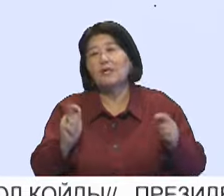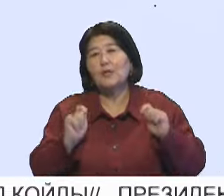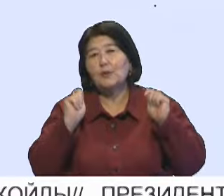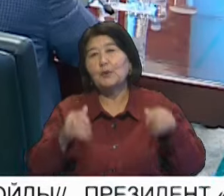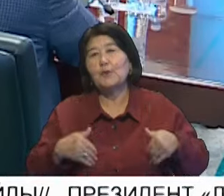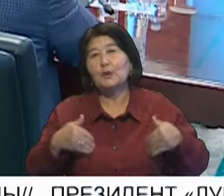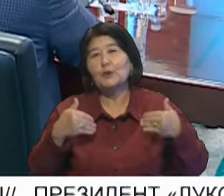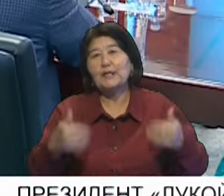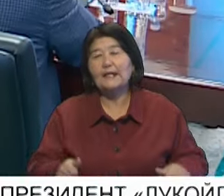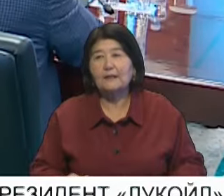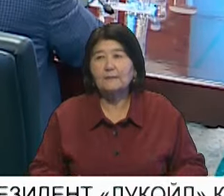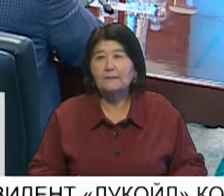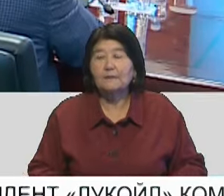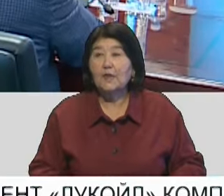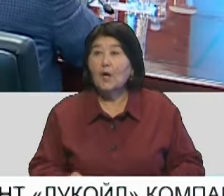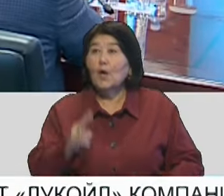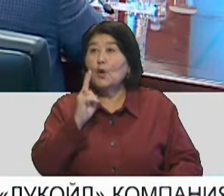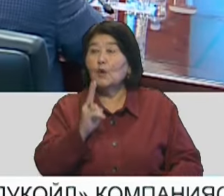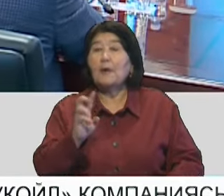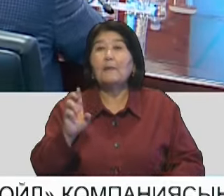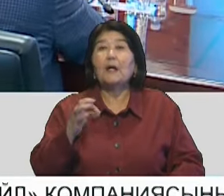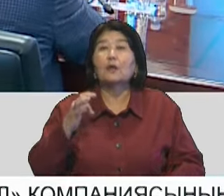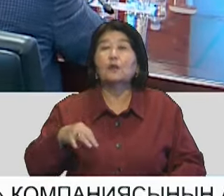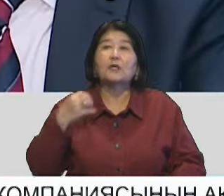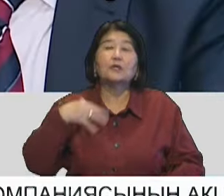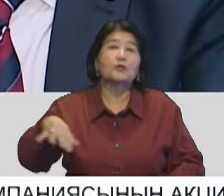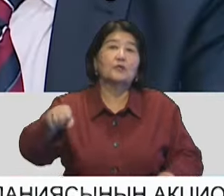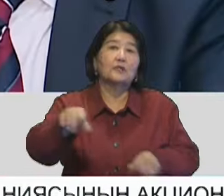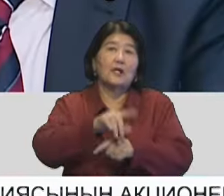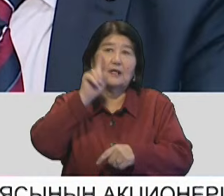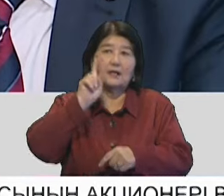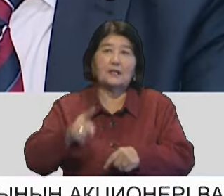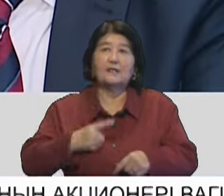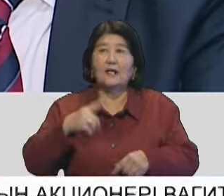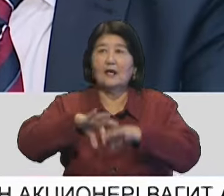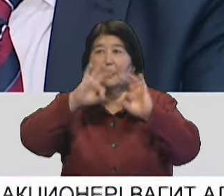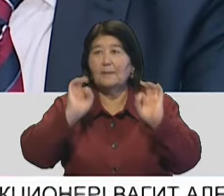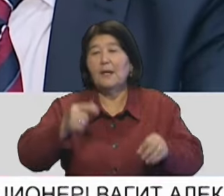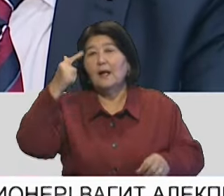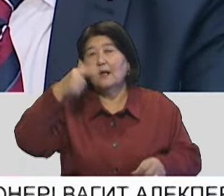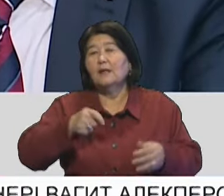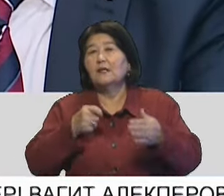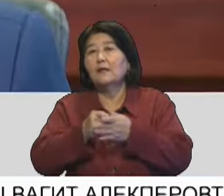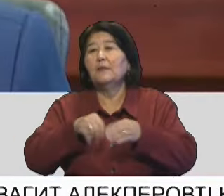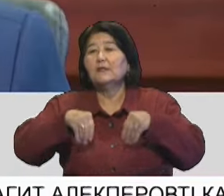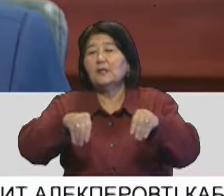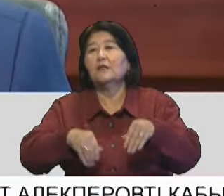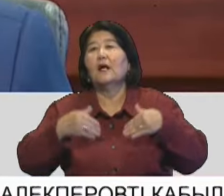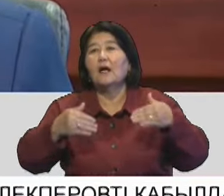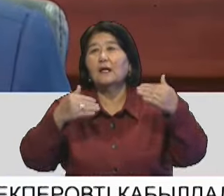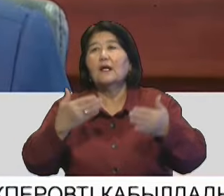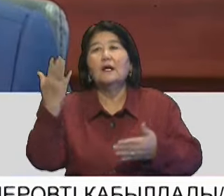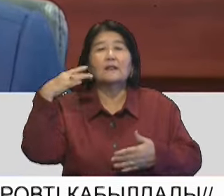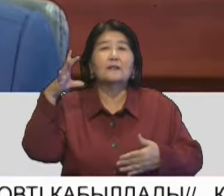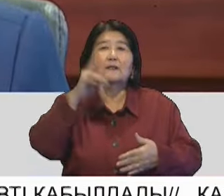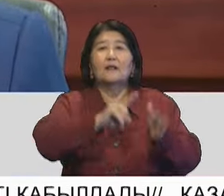құттықтады. Құрманбек Бәкірұлы сыр жұртшылығына етене таныс маман. Зерделі ғалым асырауыш саланы алға жылжытып, кеңестік